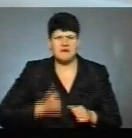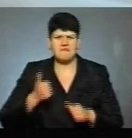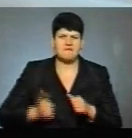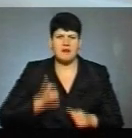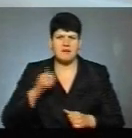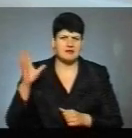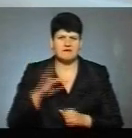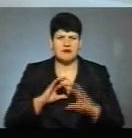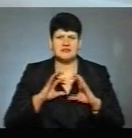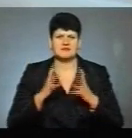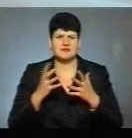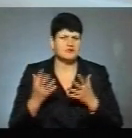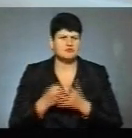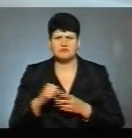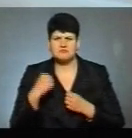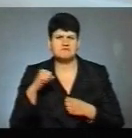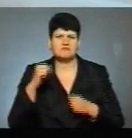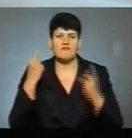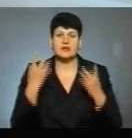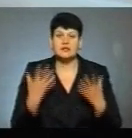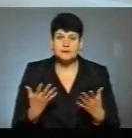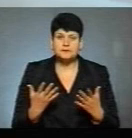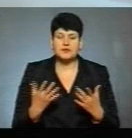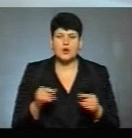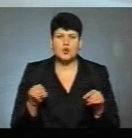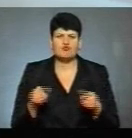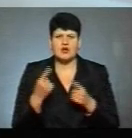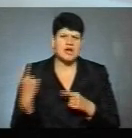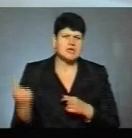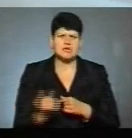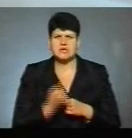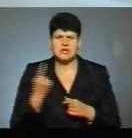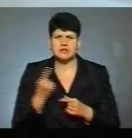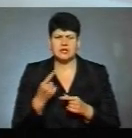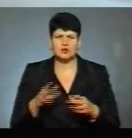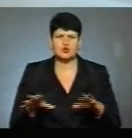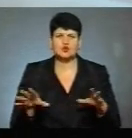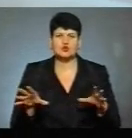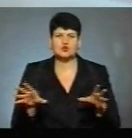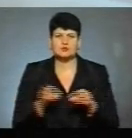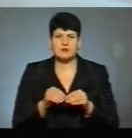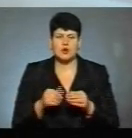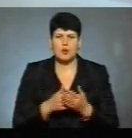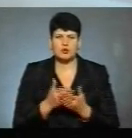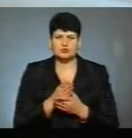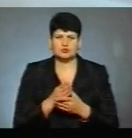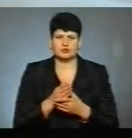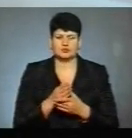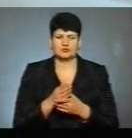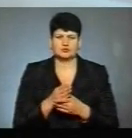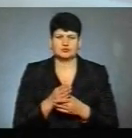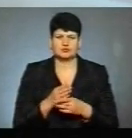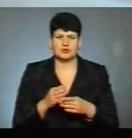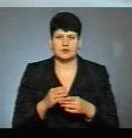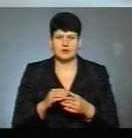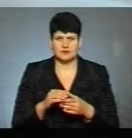цілий світ за досягнення великі, за утворення єдиної суспільно-політичної формації радянського